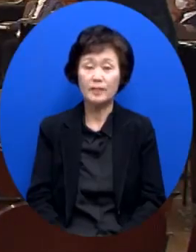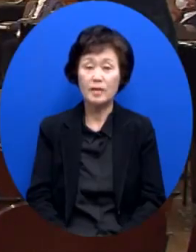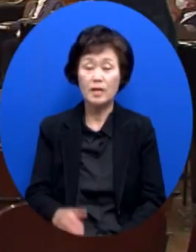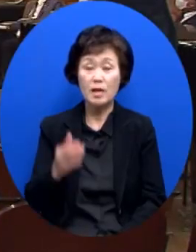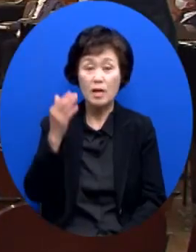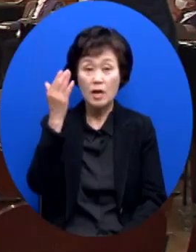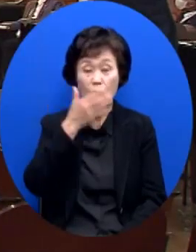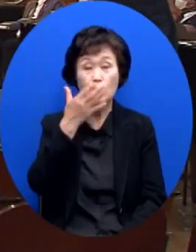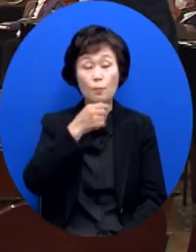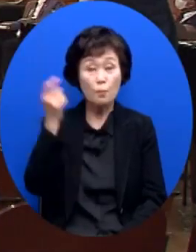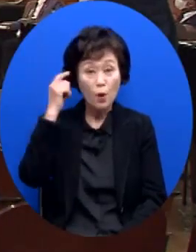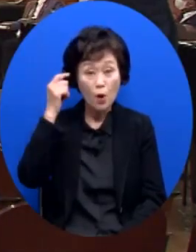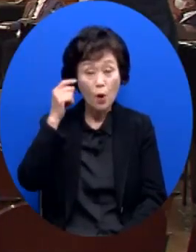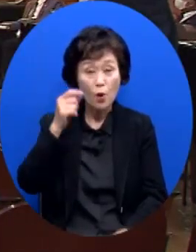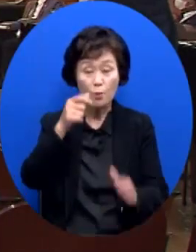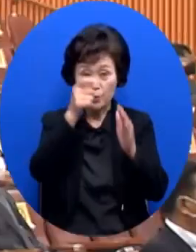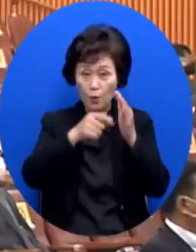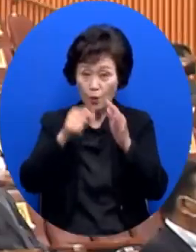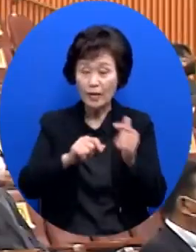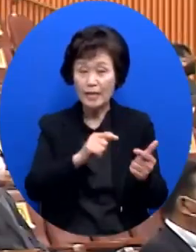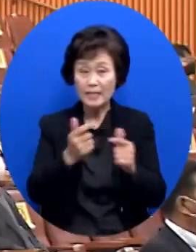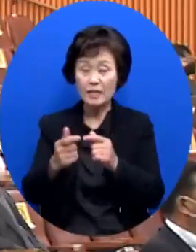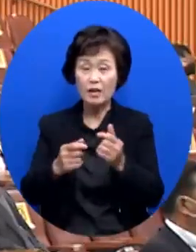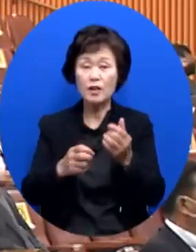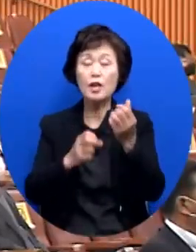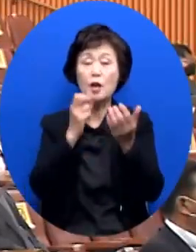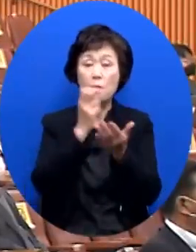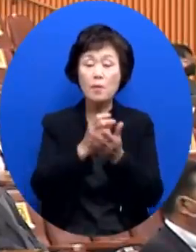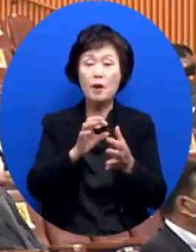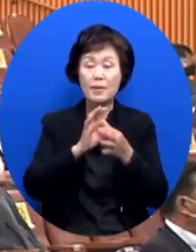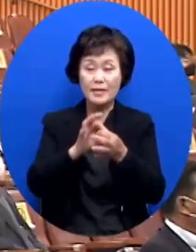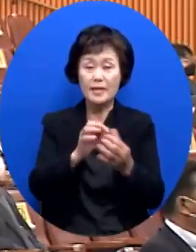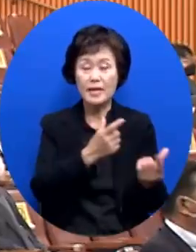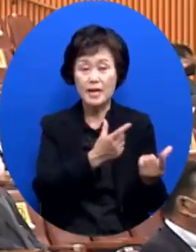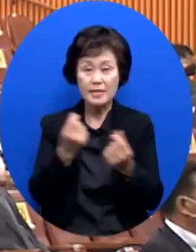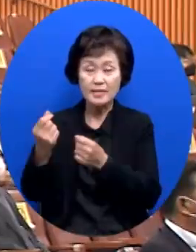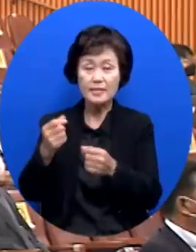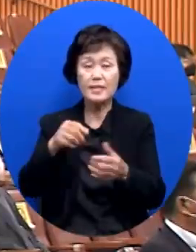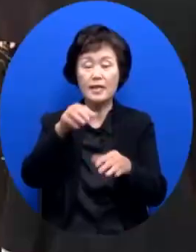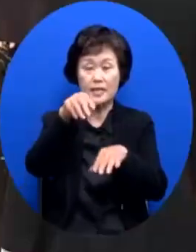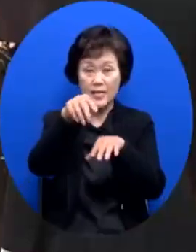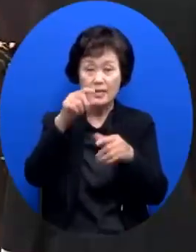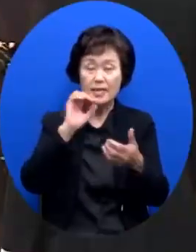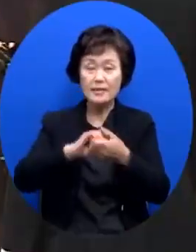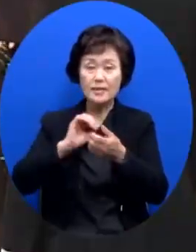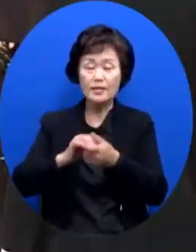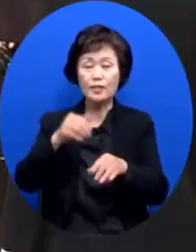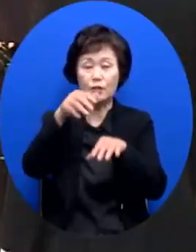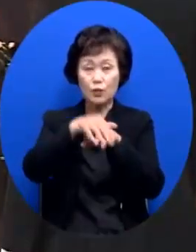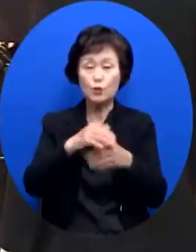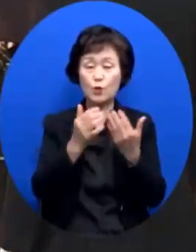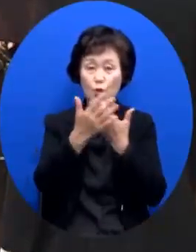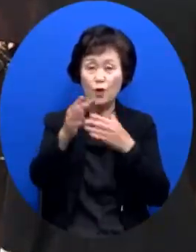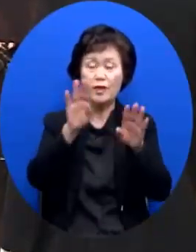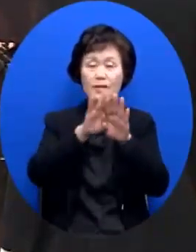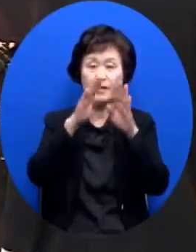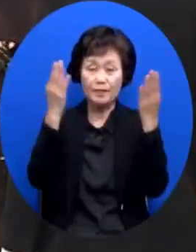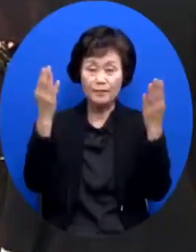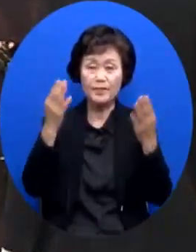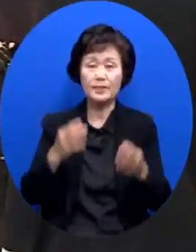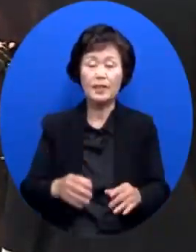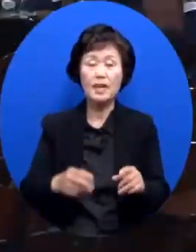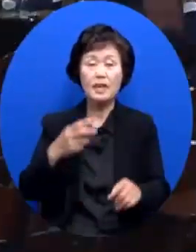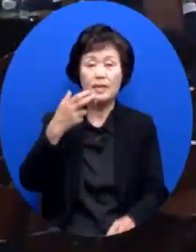순복음 소속 교단들이 교단 헌법에 따라 오는 16일 일제히 정기총회를 엽니다. 기독교 대한 하나님의 성회